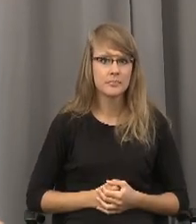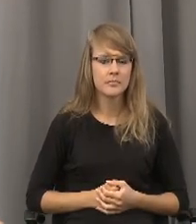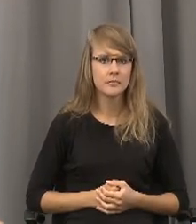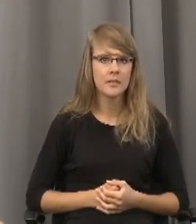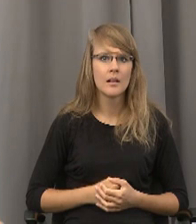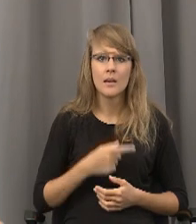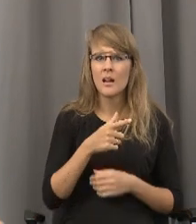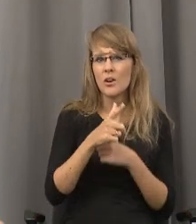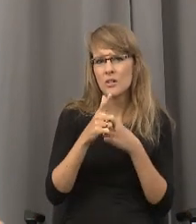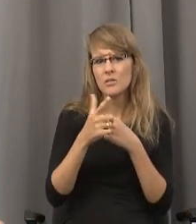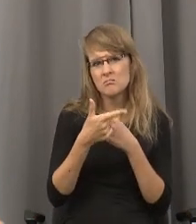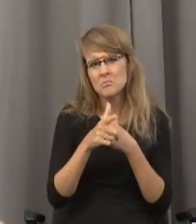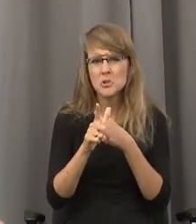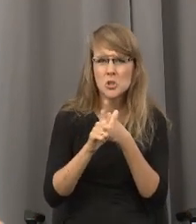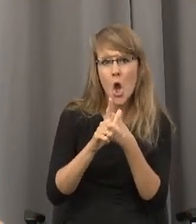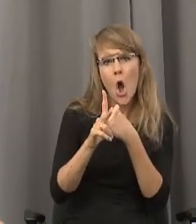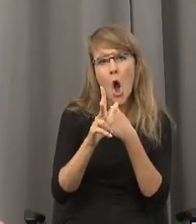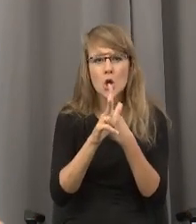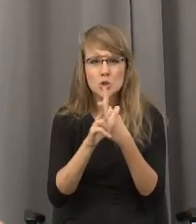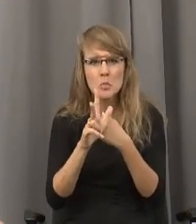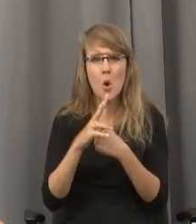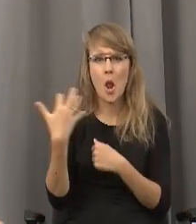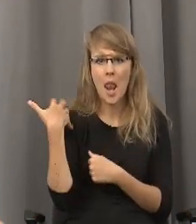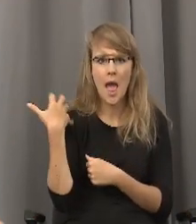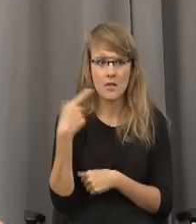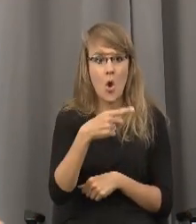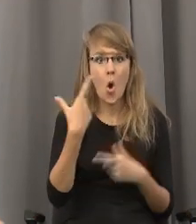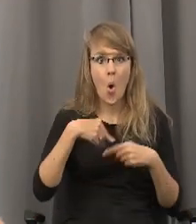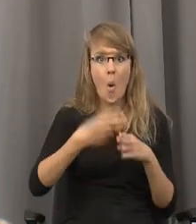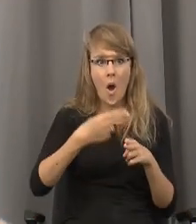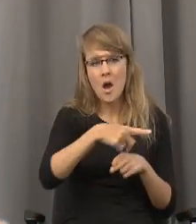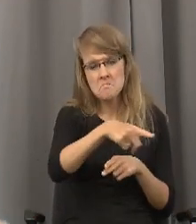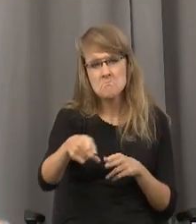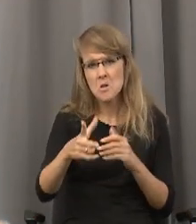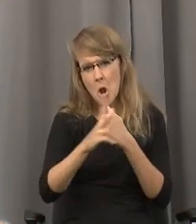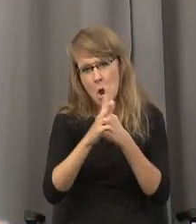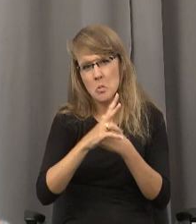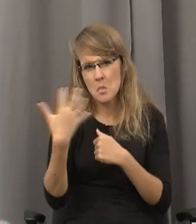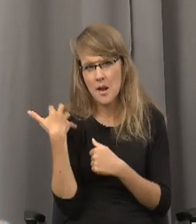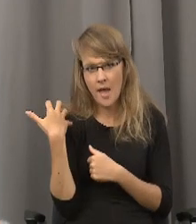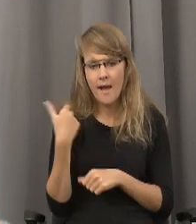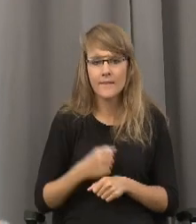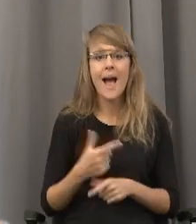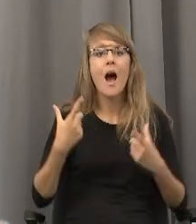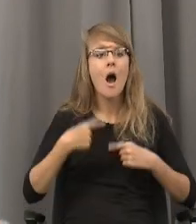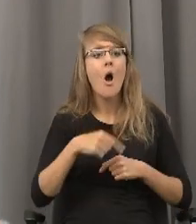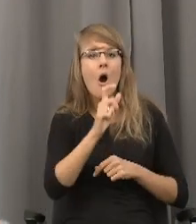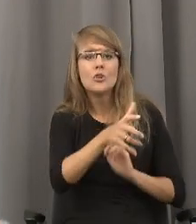70, prawie ponad 80 lat ma osoba chora, ponad 56